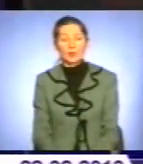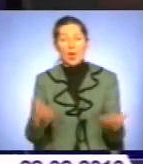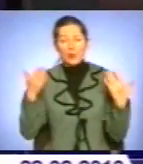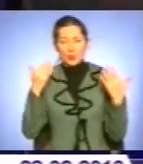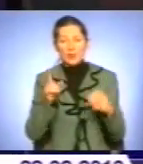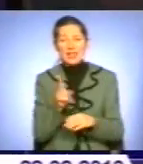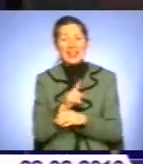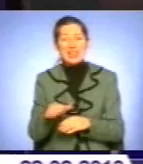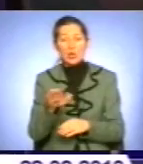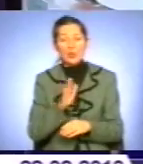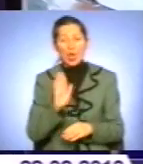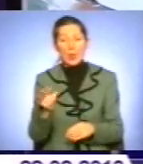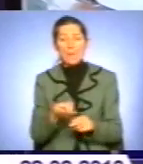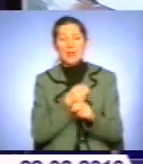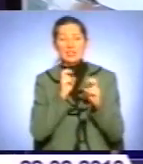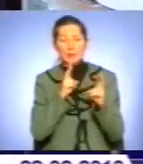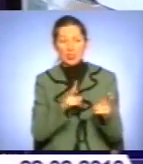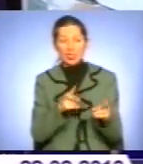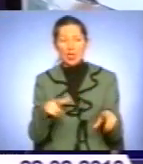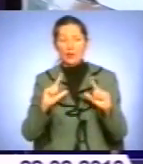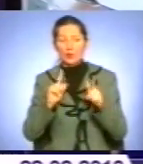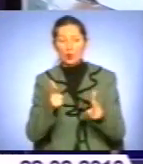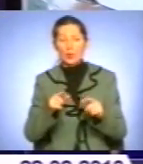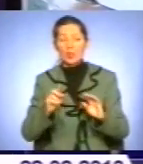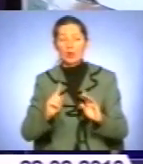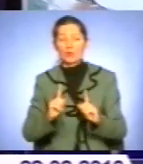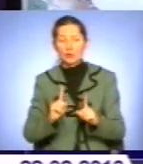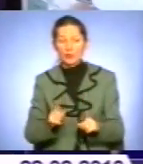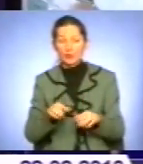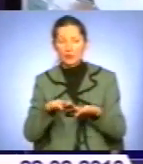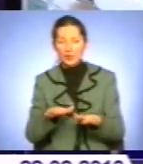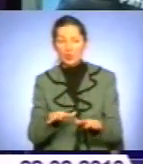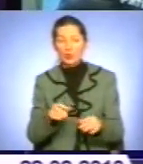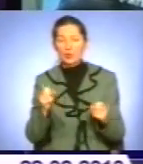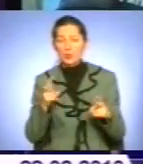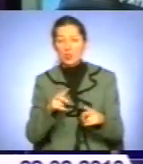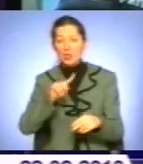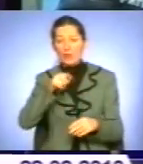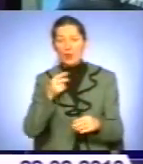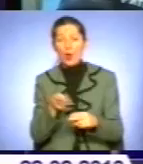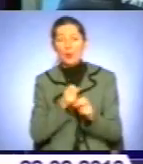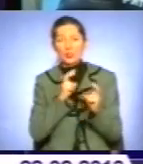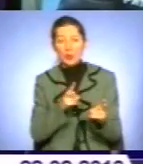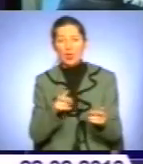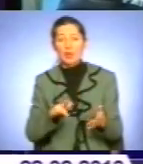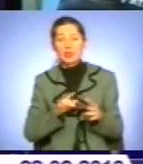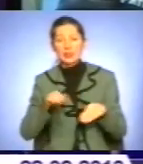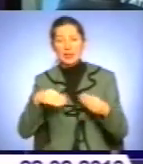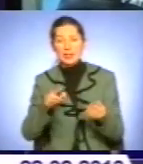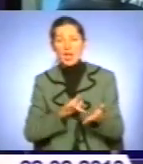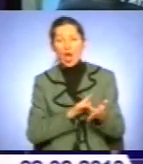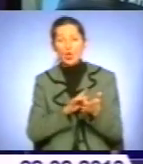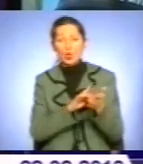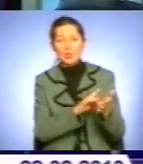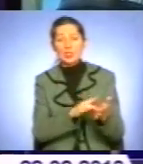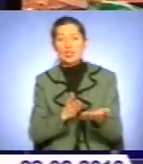Відпочивати на Тернопільщині стане безпечніше. Вступили в дію спеціальні вимоги безпеки під час надання туристичних послуг з